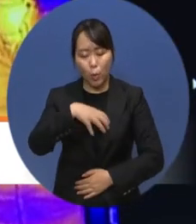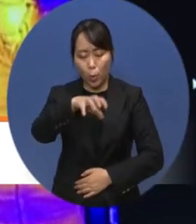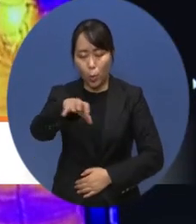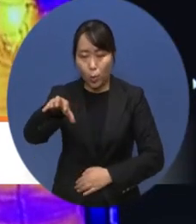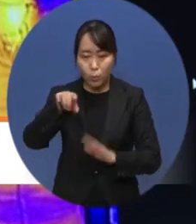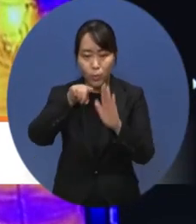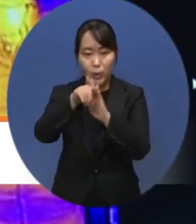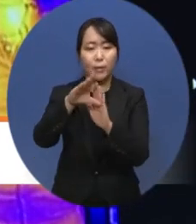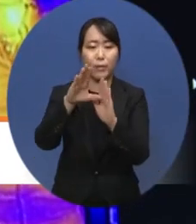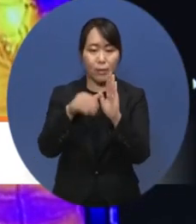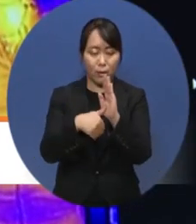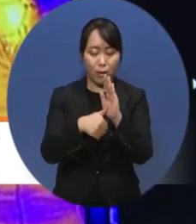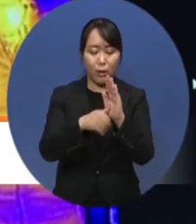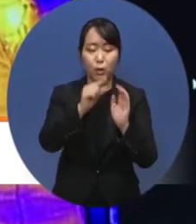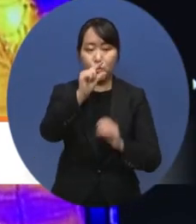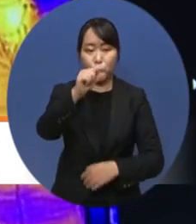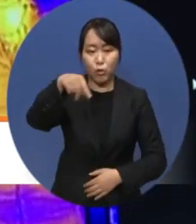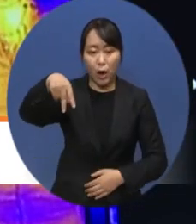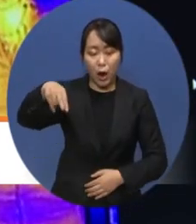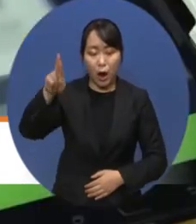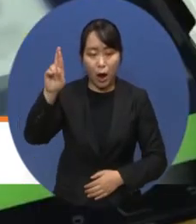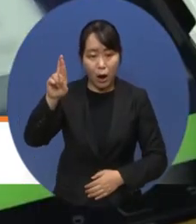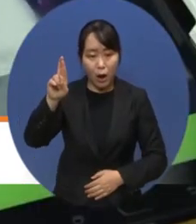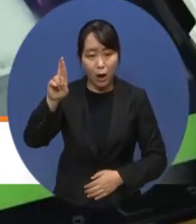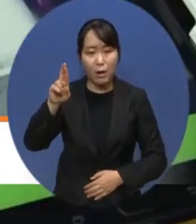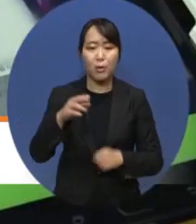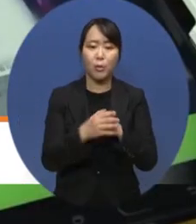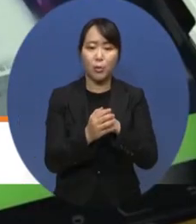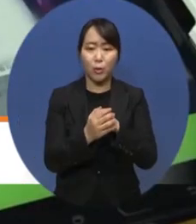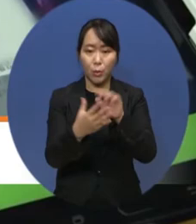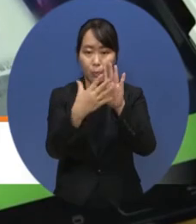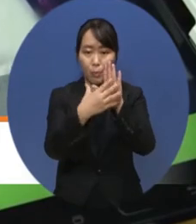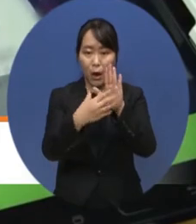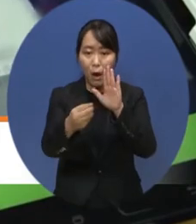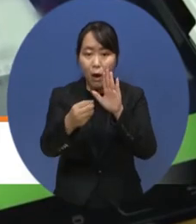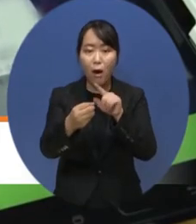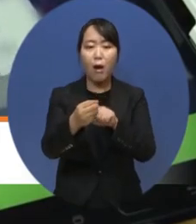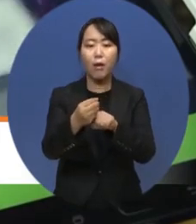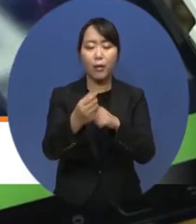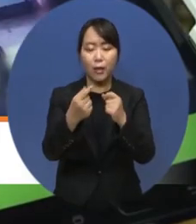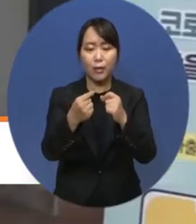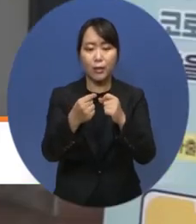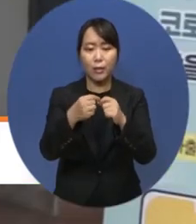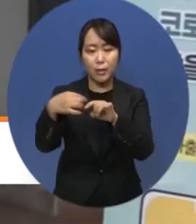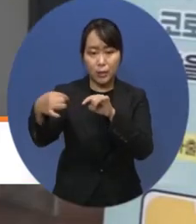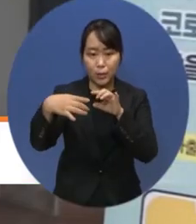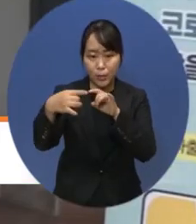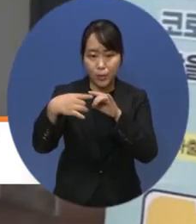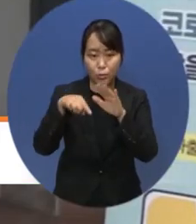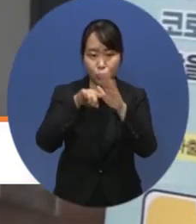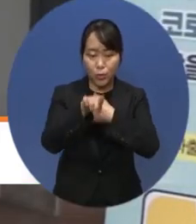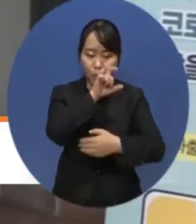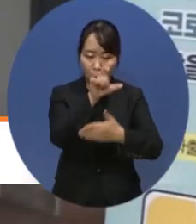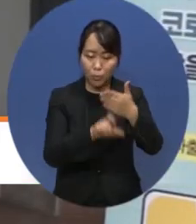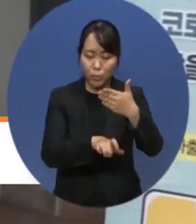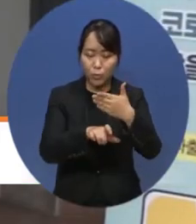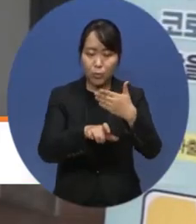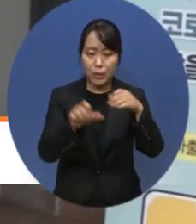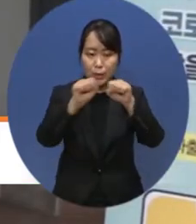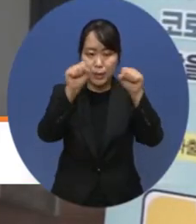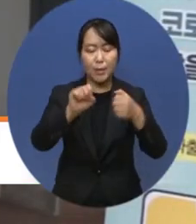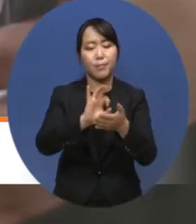이용 실 qr 코드를 활용해 출입 명보 등을 관리하는 전자 출입 명부 시스템을 운영하고 있습니다